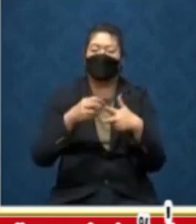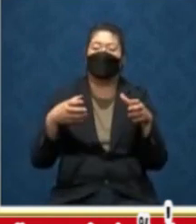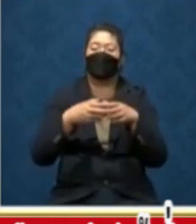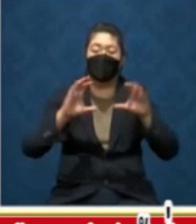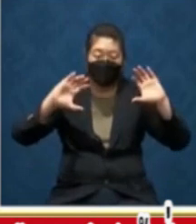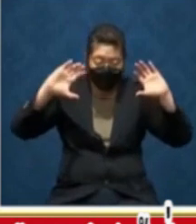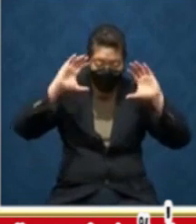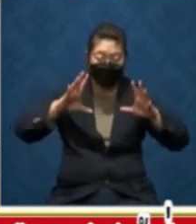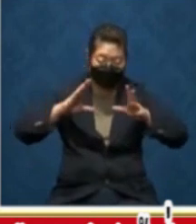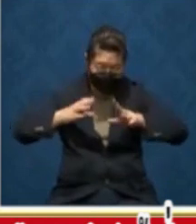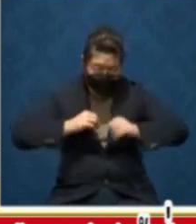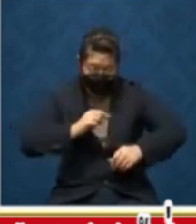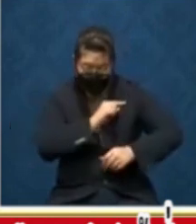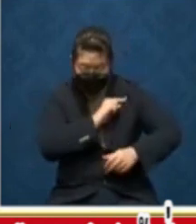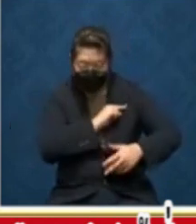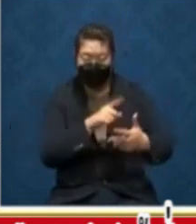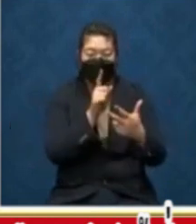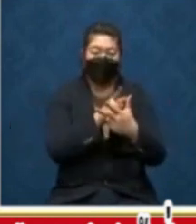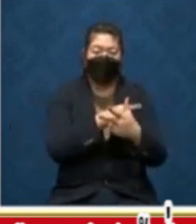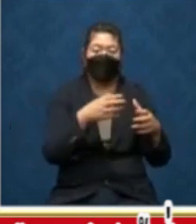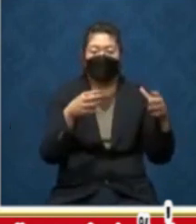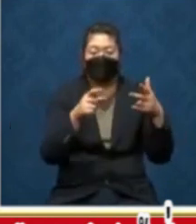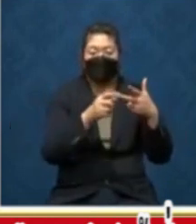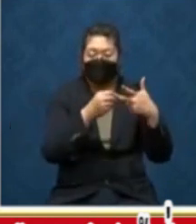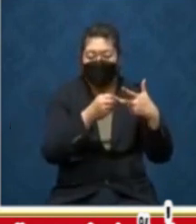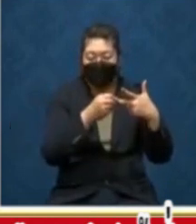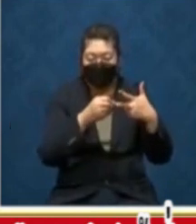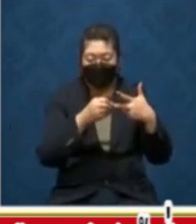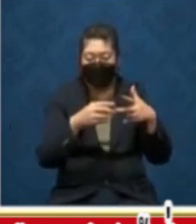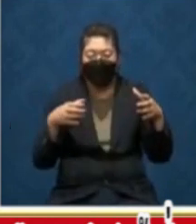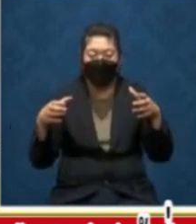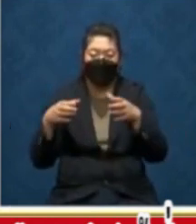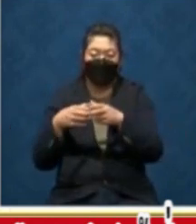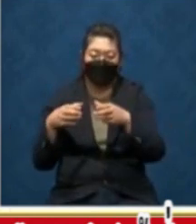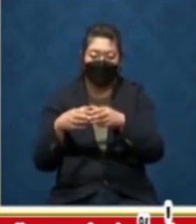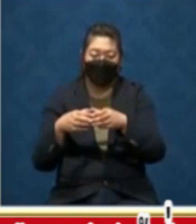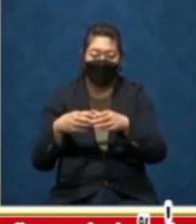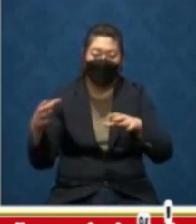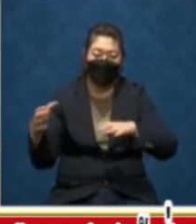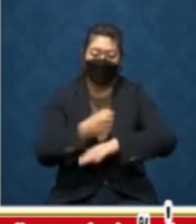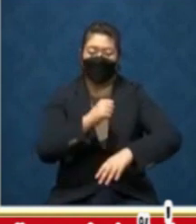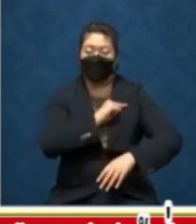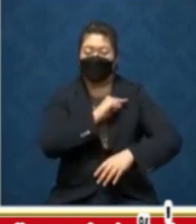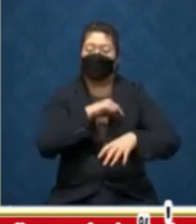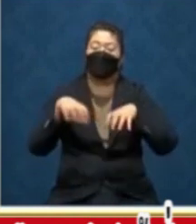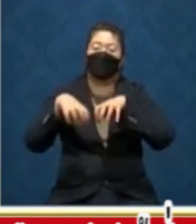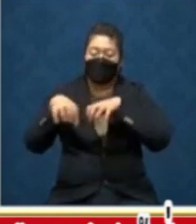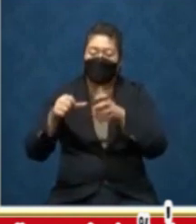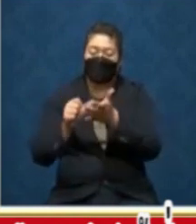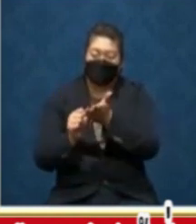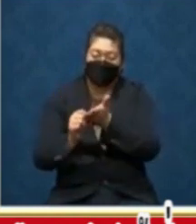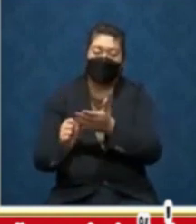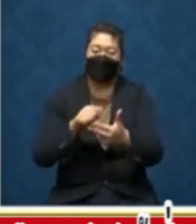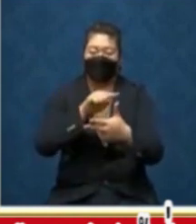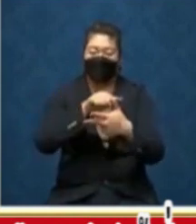จัดการข้อ 3พรรคการเมืองต้องรับไปจัดการแต่ทั้ง 3กลุ่ม 3คนนี่